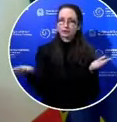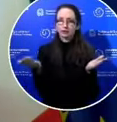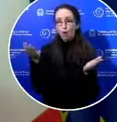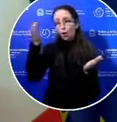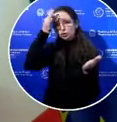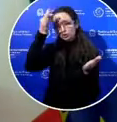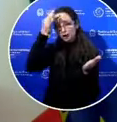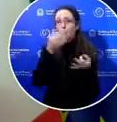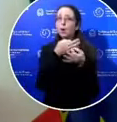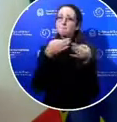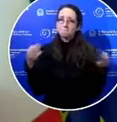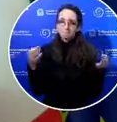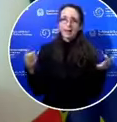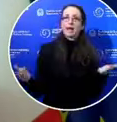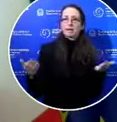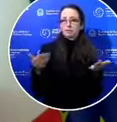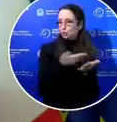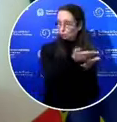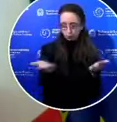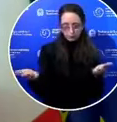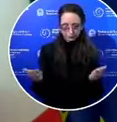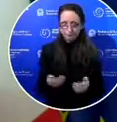del bene comune. Grazie mille.